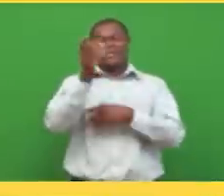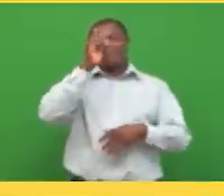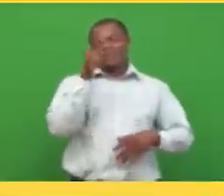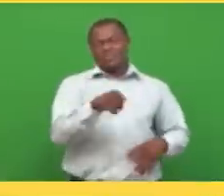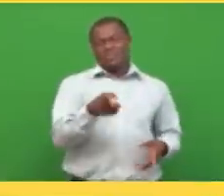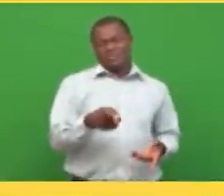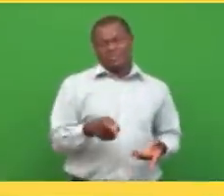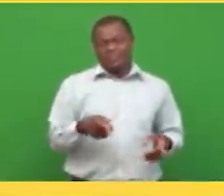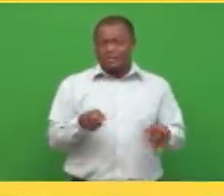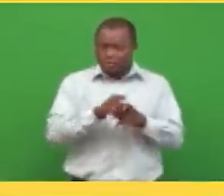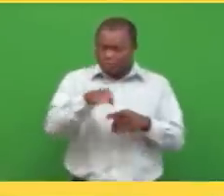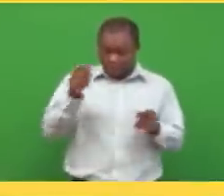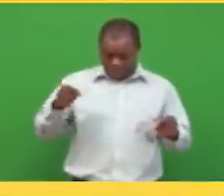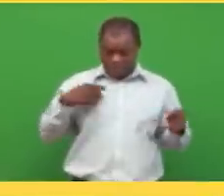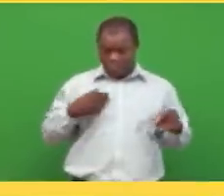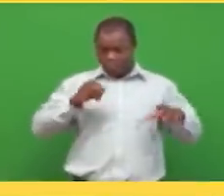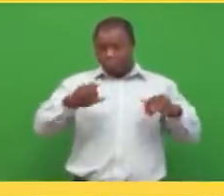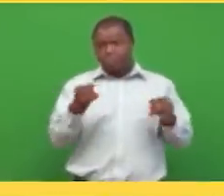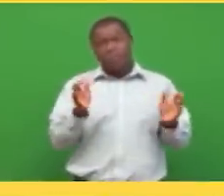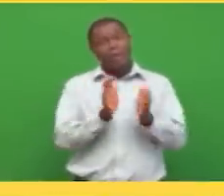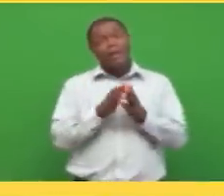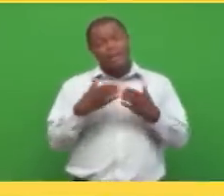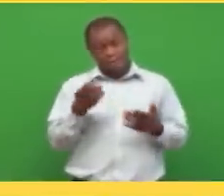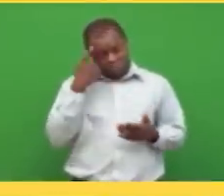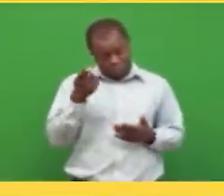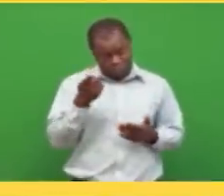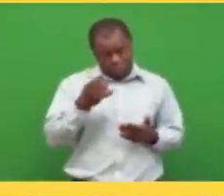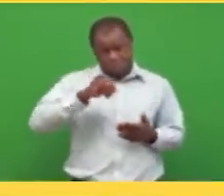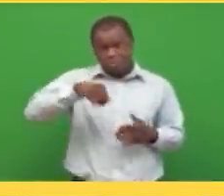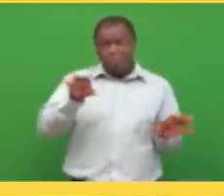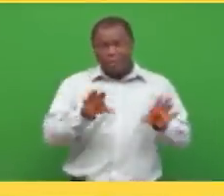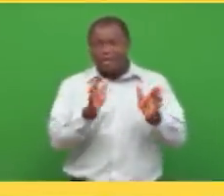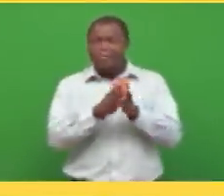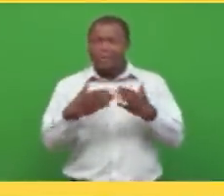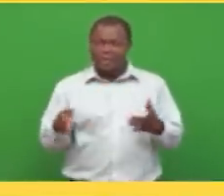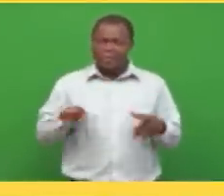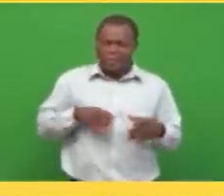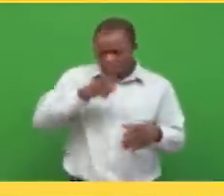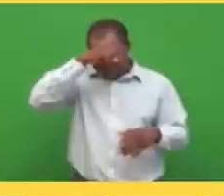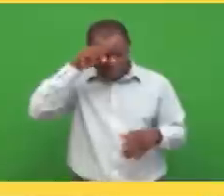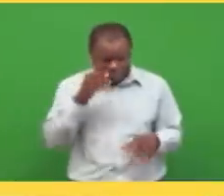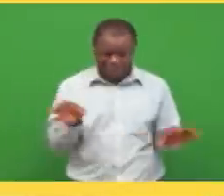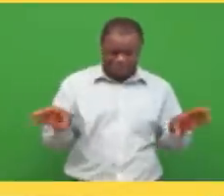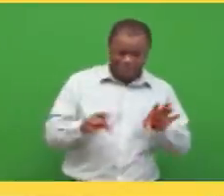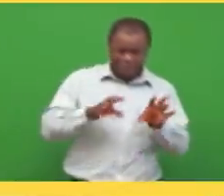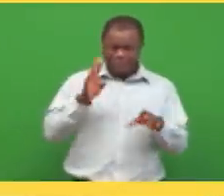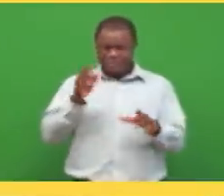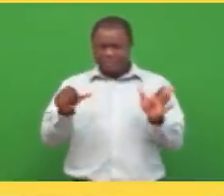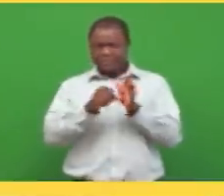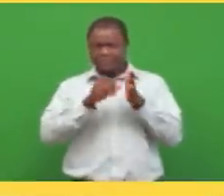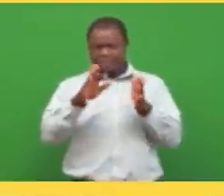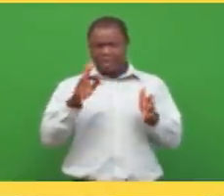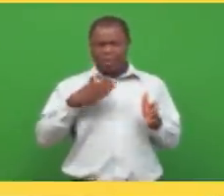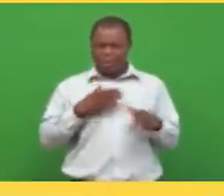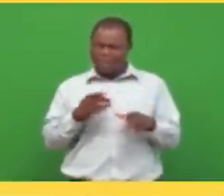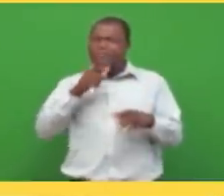Mai Chisamba munoona kuti iko zvinhu hakuna mabasa. Mamwe mabasa ari kunetsa. Amai ndo vari kupunyaira punyaira kuti vashande. Asi zvinorema pakutsika kwemunhu wechirume